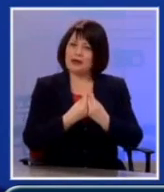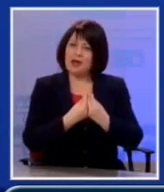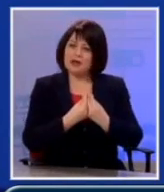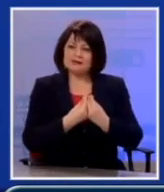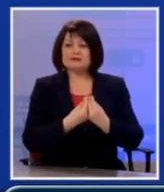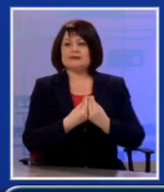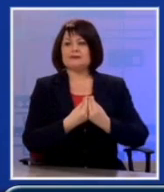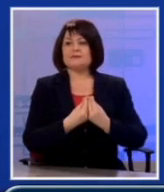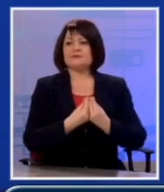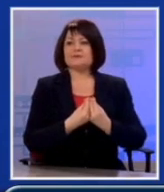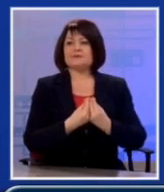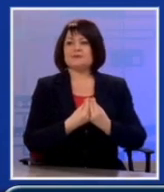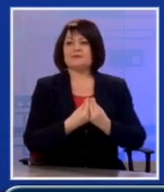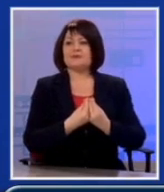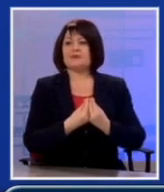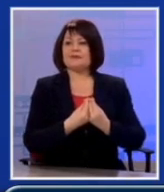να